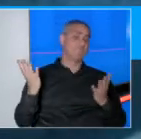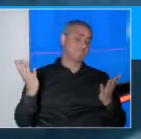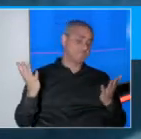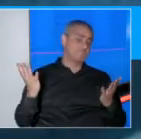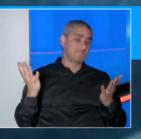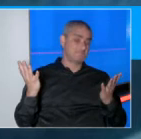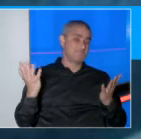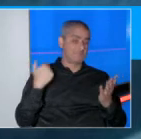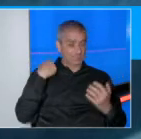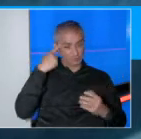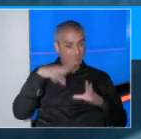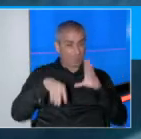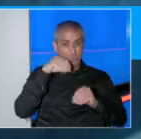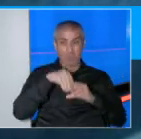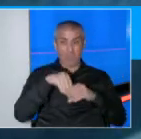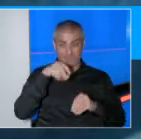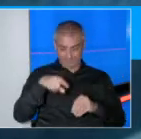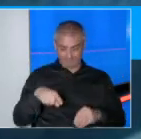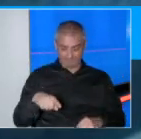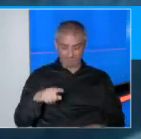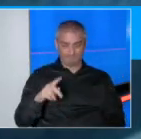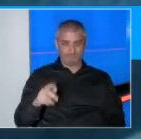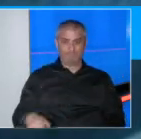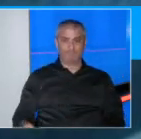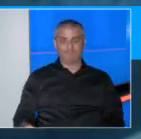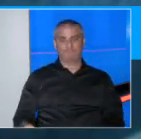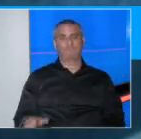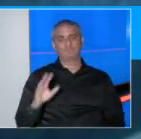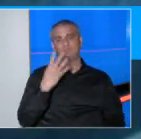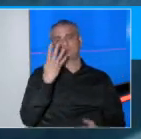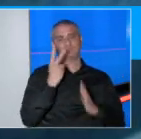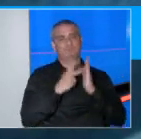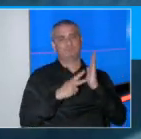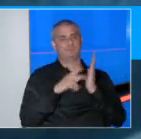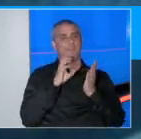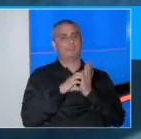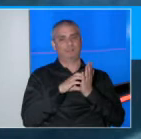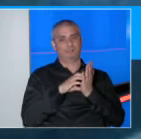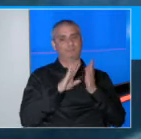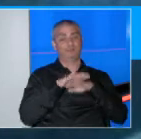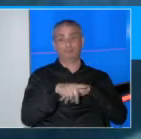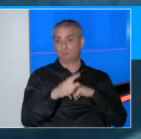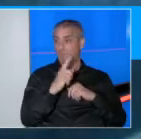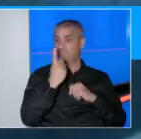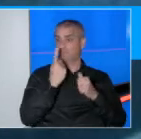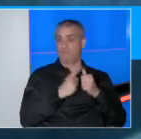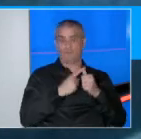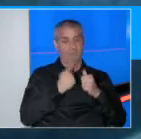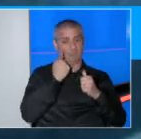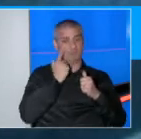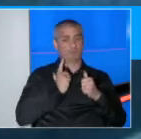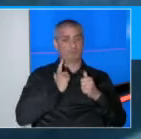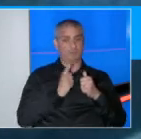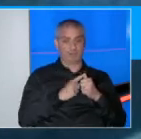חושב שהבוחר מגיע לבחור, יש איזה ארבעה פרמטרים מרכזיים שמשפיעים עליו. פעם אחת ההתרשמות